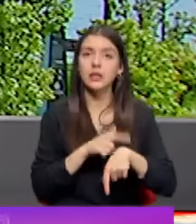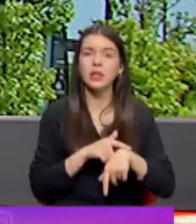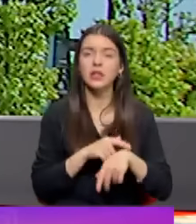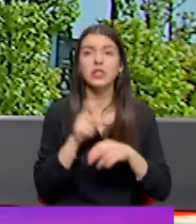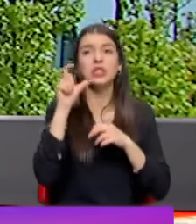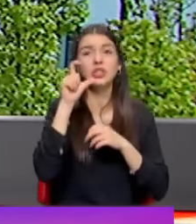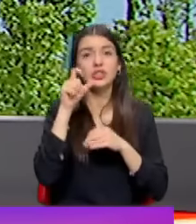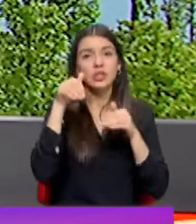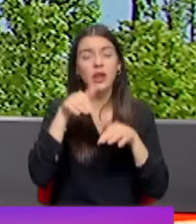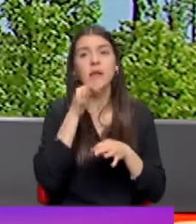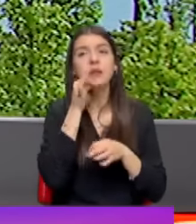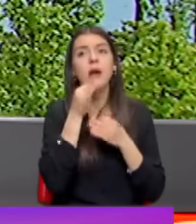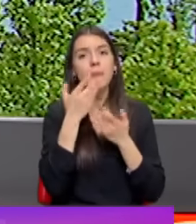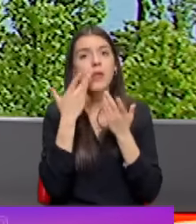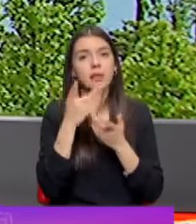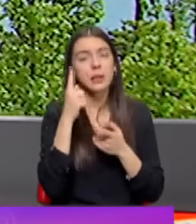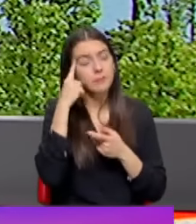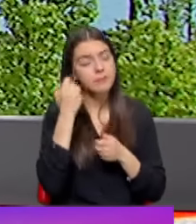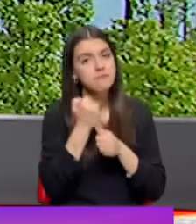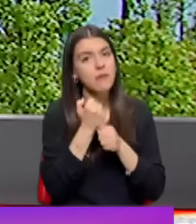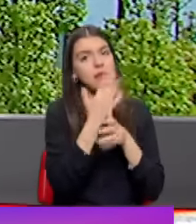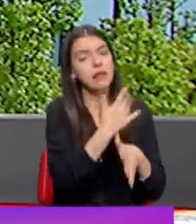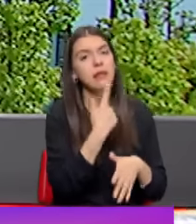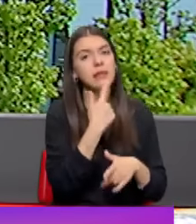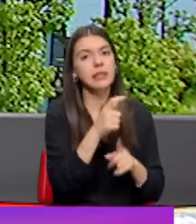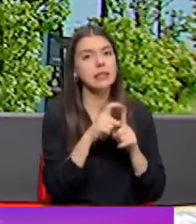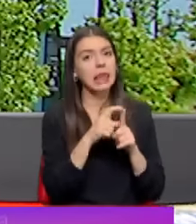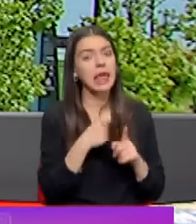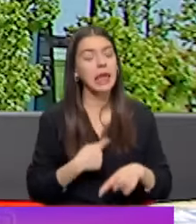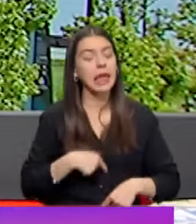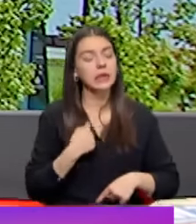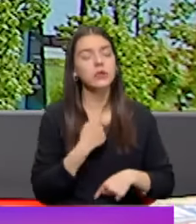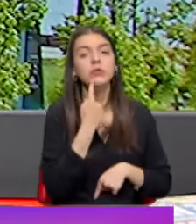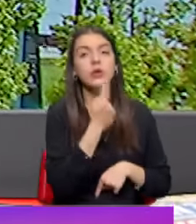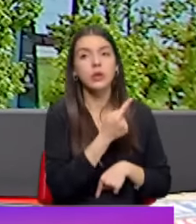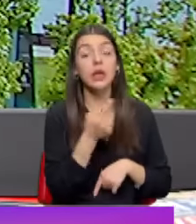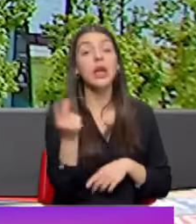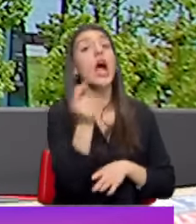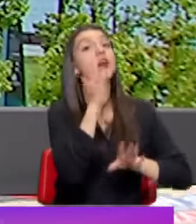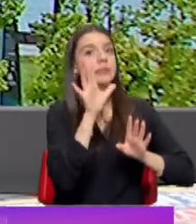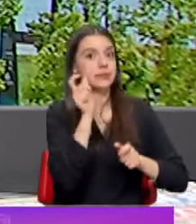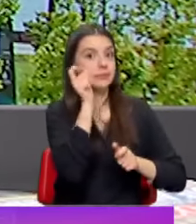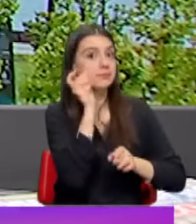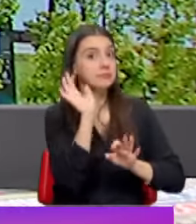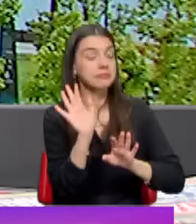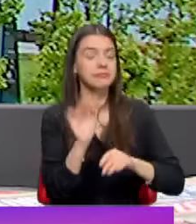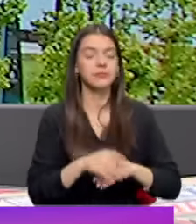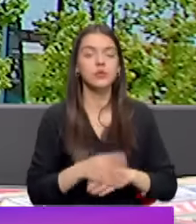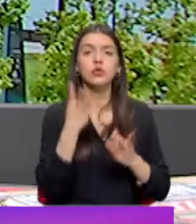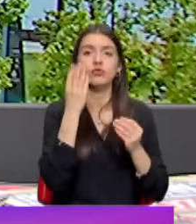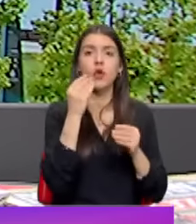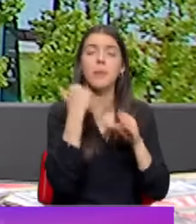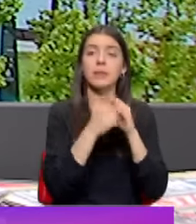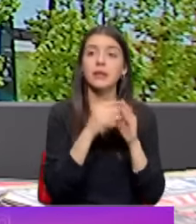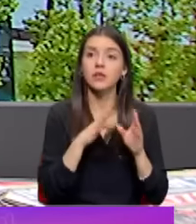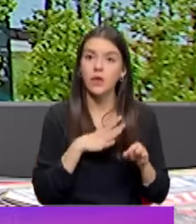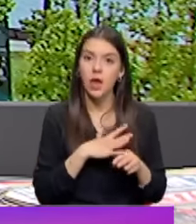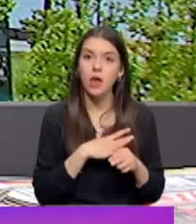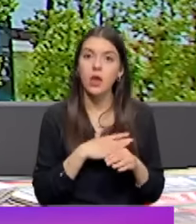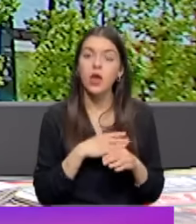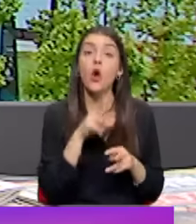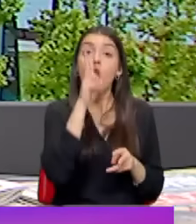cenazesinin haberini aktardık. Başsağlığı dileklerimizi ilettik. Kaçmasın efendim. Çokça mesaj var. Okumak için, yer